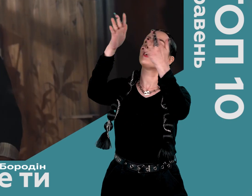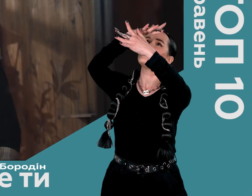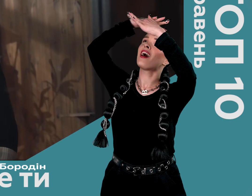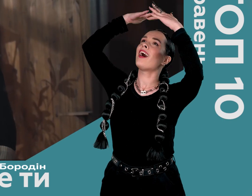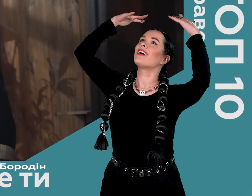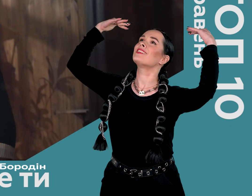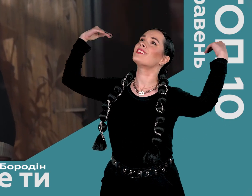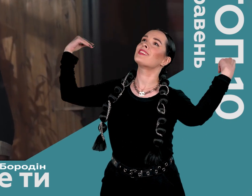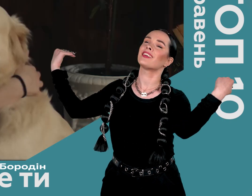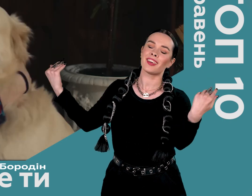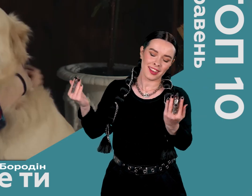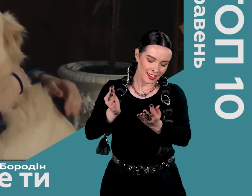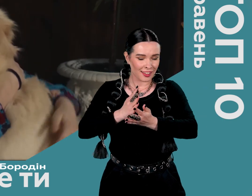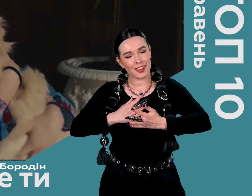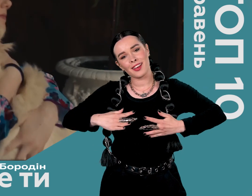небо